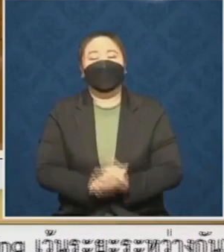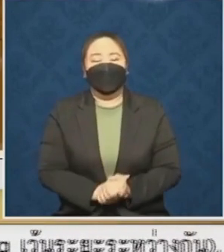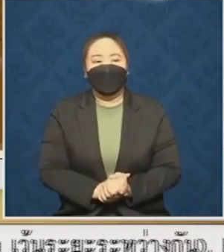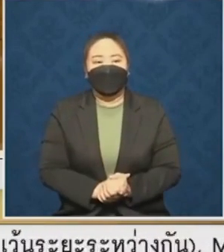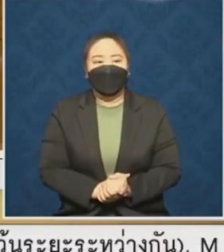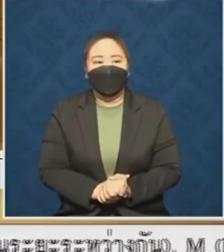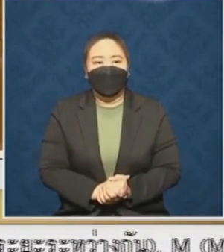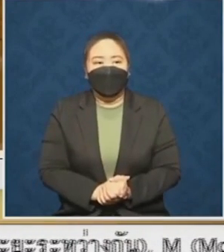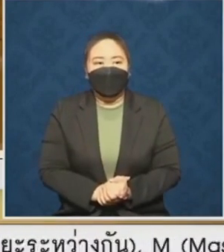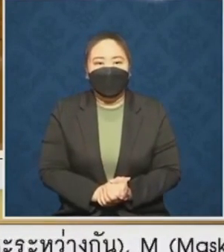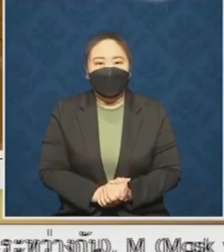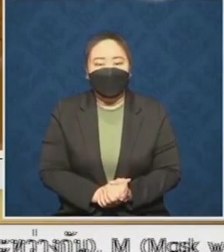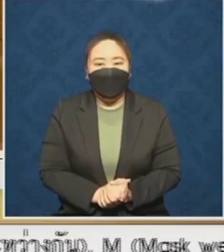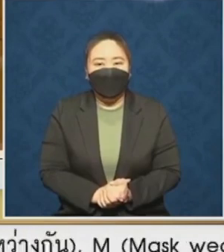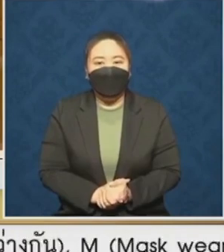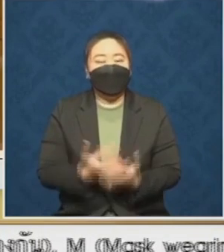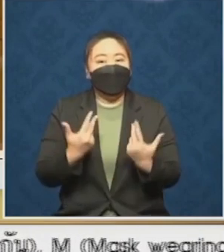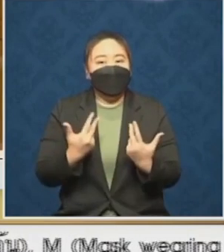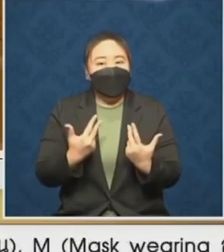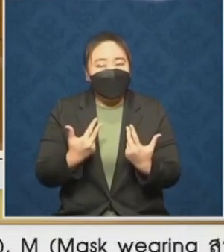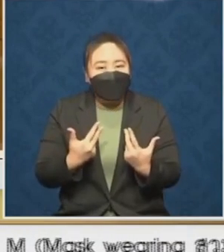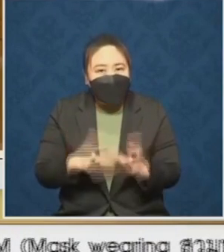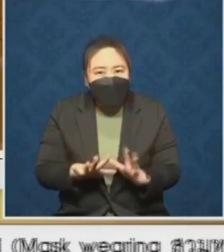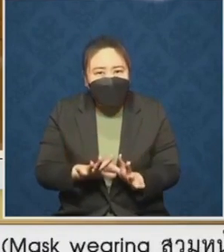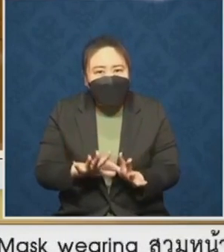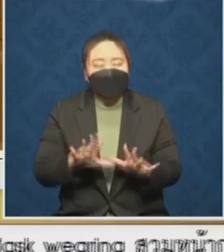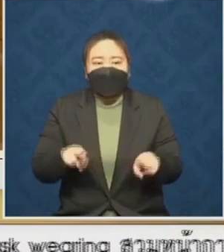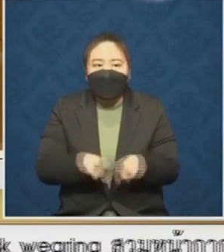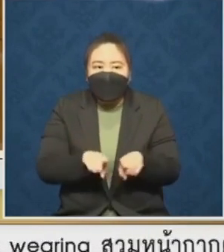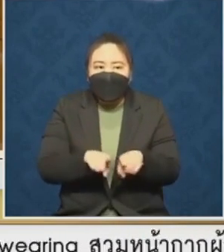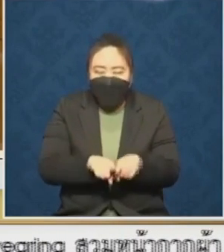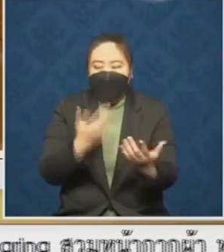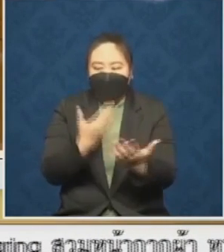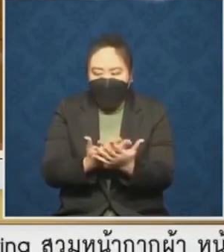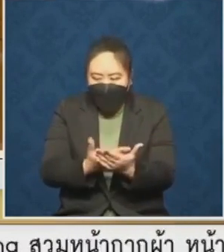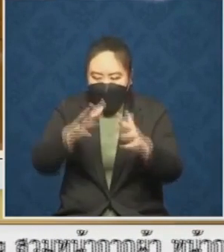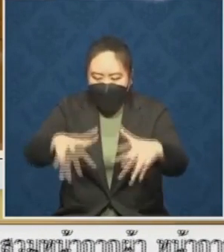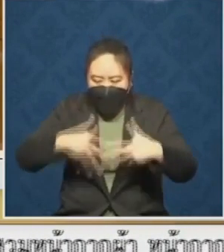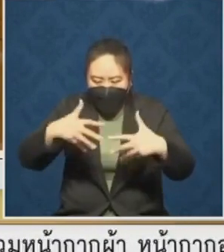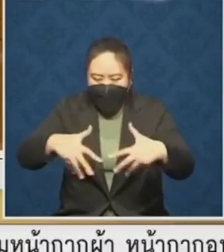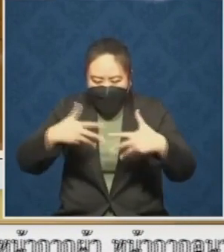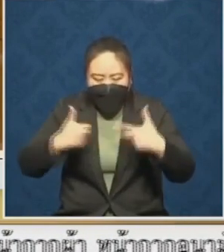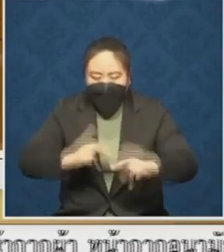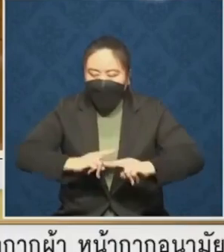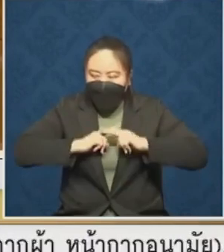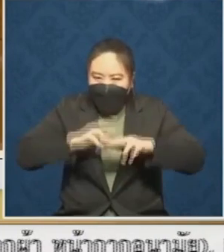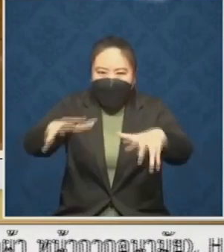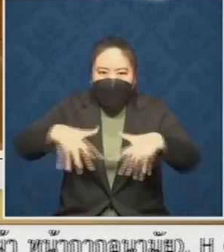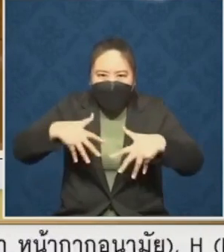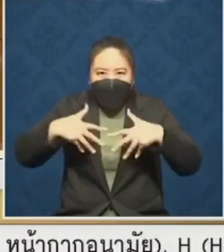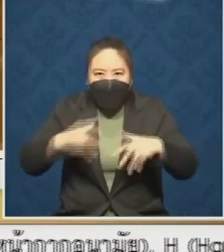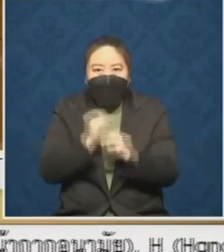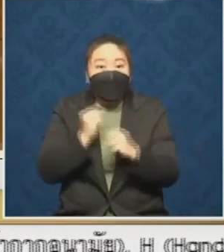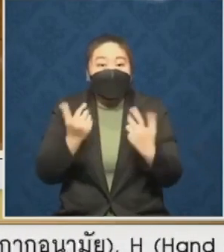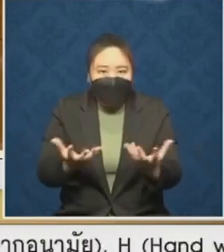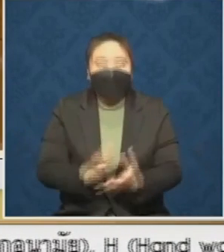และจะสามารถที่จะเสริมสรางรายได้ให้กับตัวพวกเขาเองอย่างไร?ข